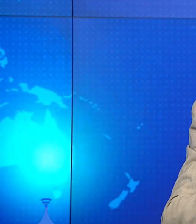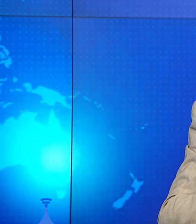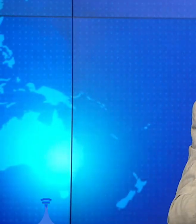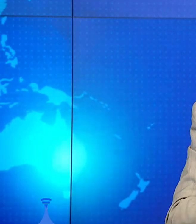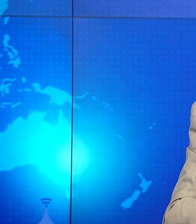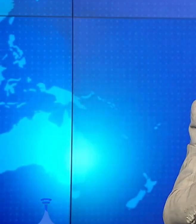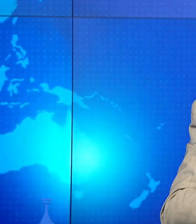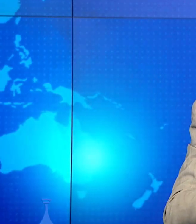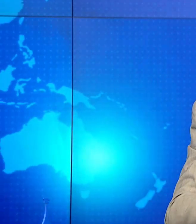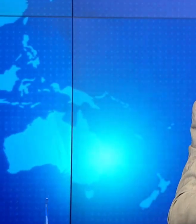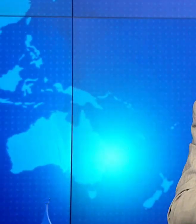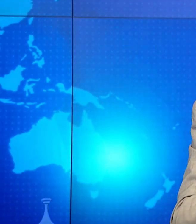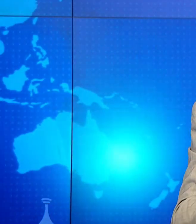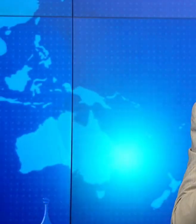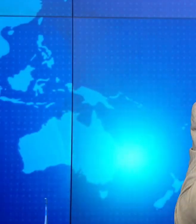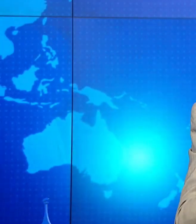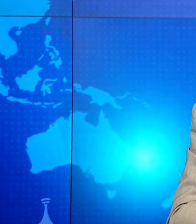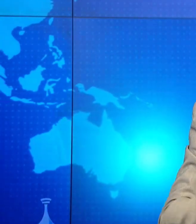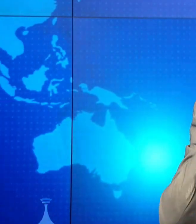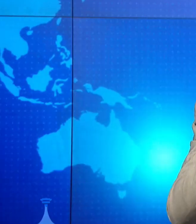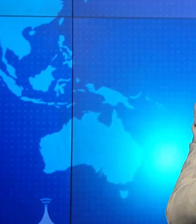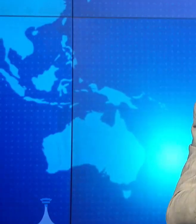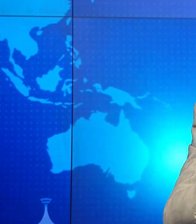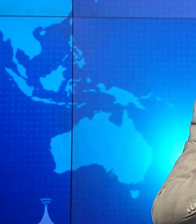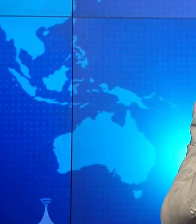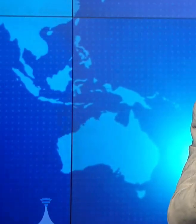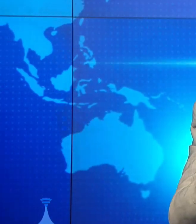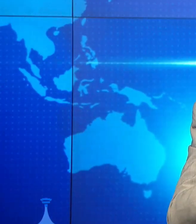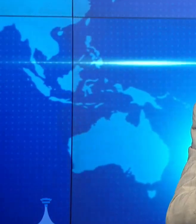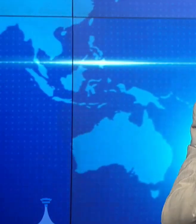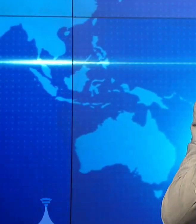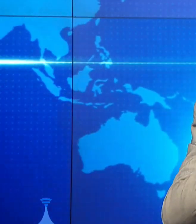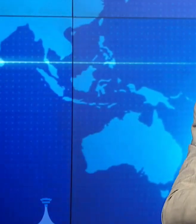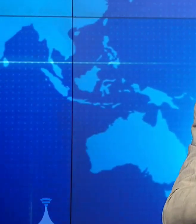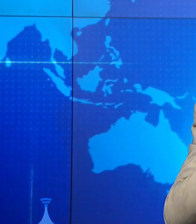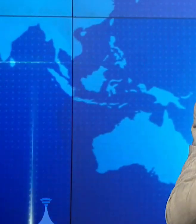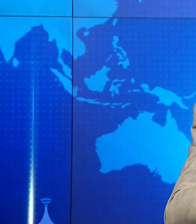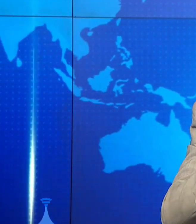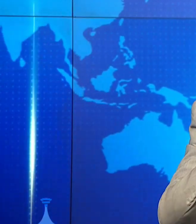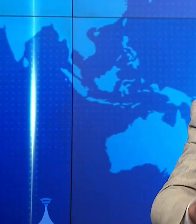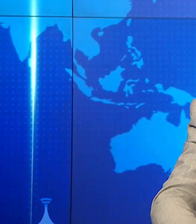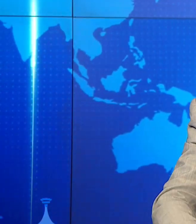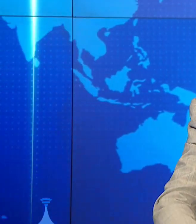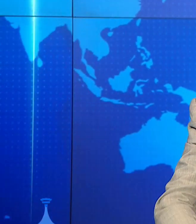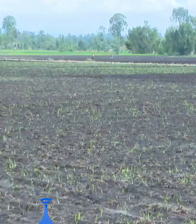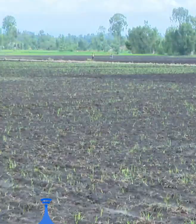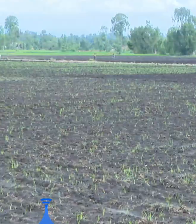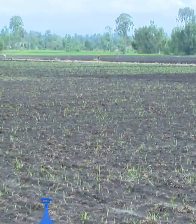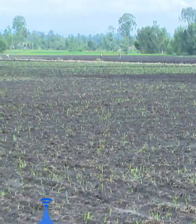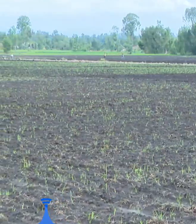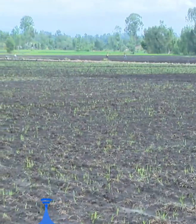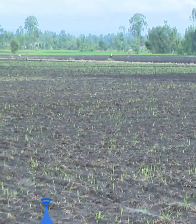ግን የስንዴ ምርት ከሀገር ፍጆታ አልፎ ለውጭ ገበያ መዋል ተችሏል።